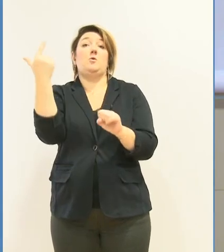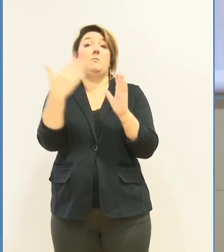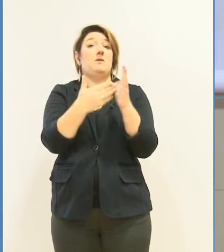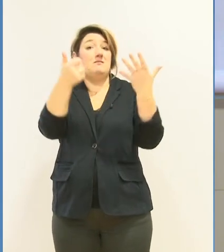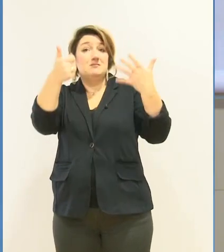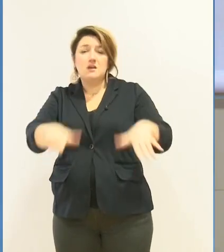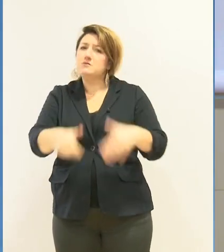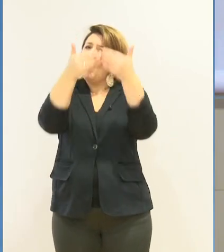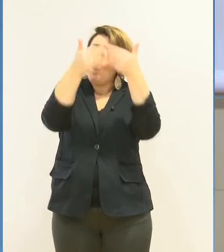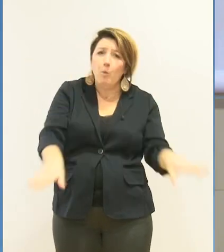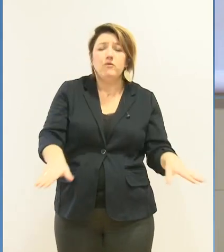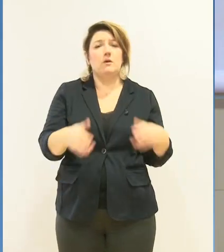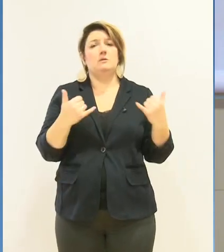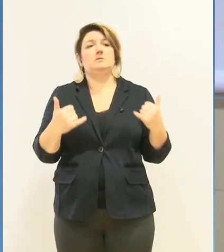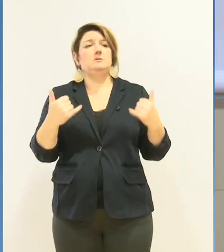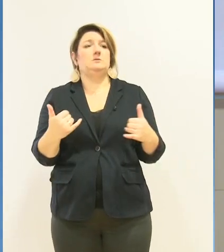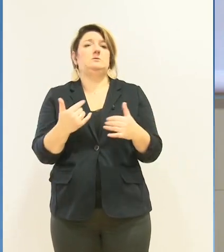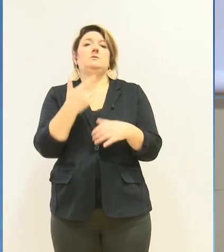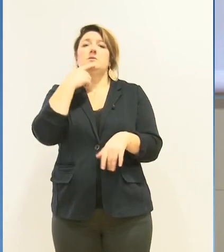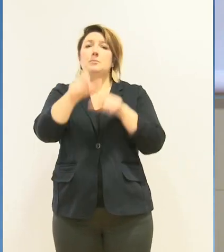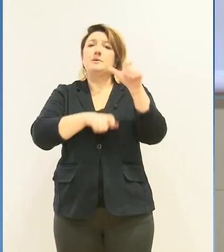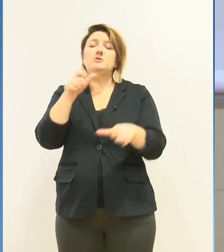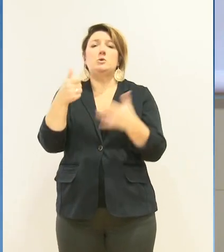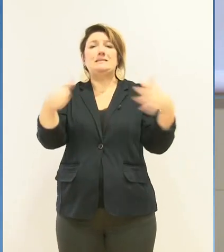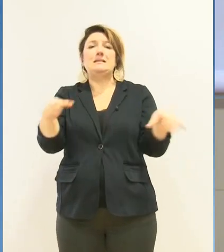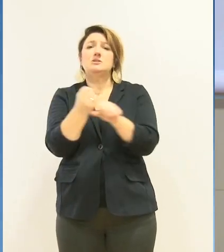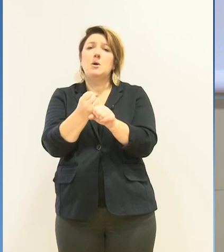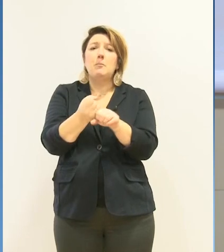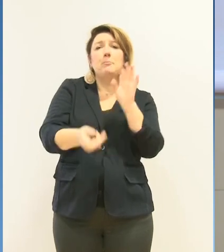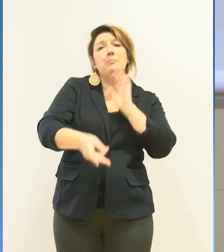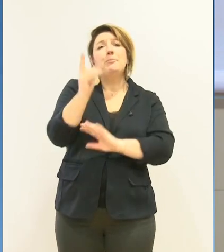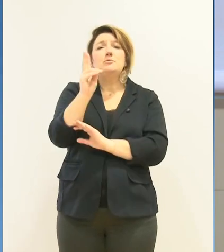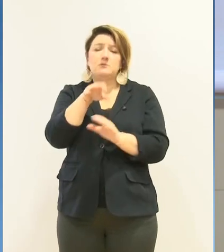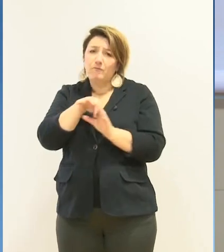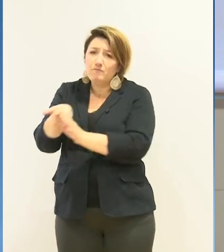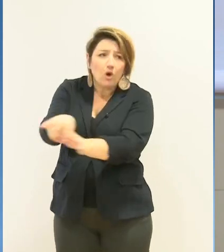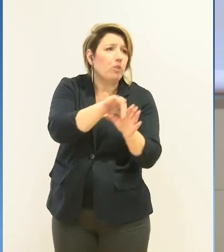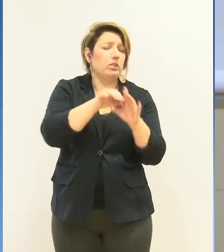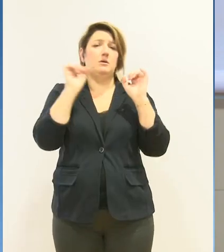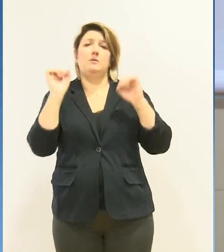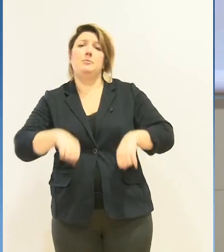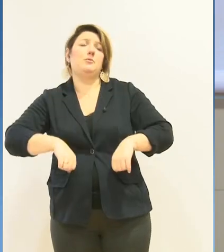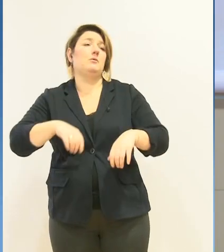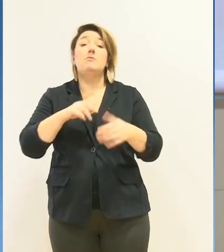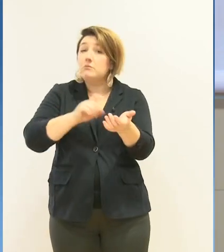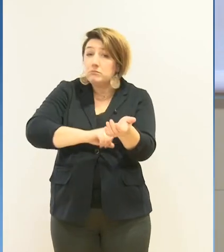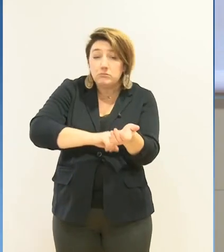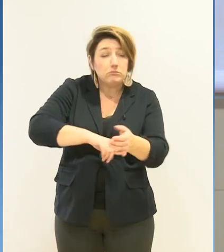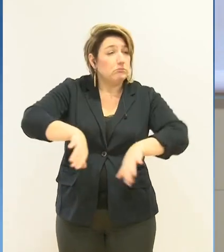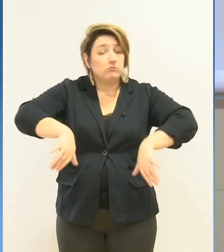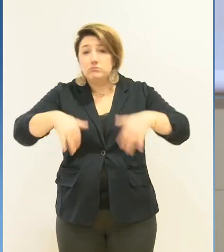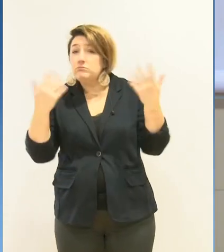possibilité de vote à tous les grenobloises et les grenoblois de plus de 16 ans quelle que soit leur nationalité il donnait aux